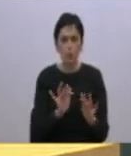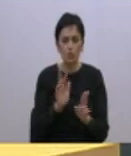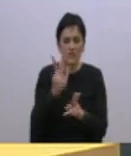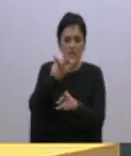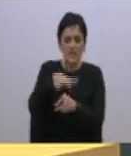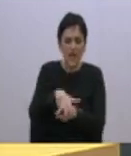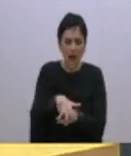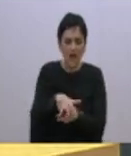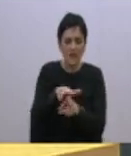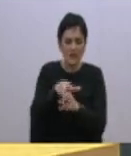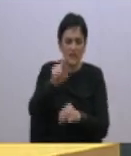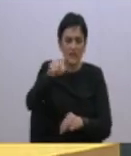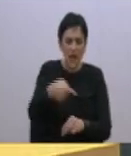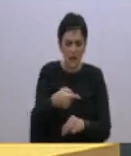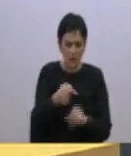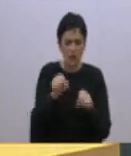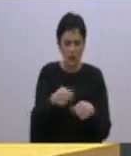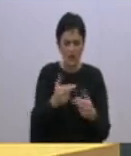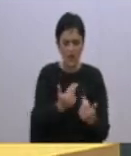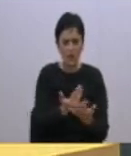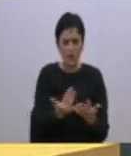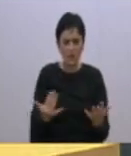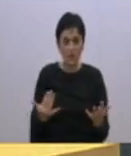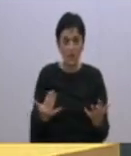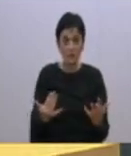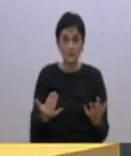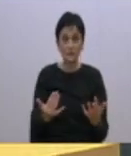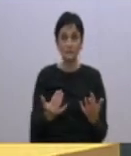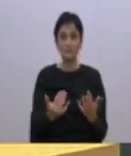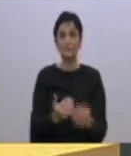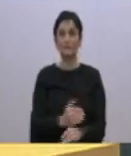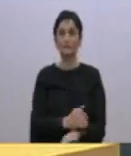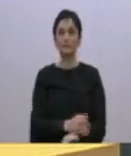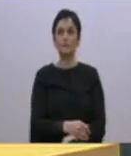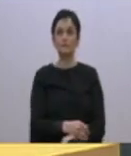და დაკისრების შესაძლებლობაც და ასე შემდეგ.